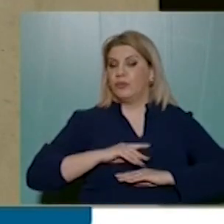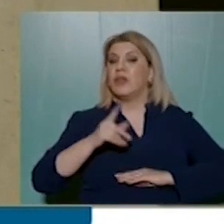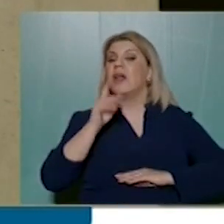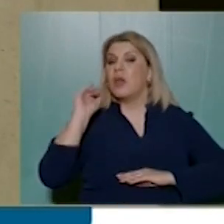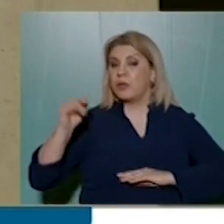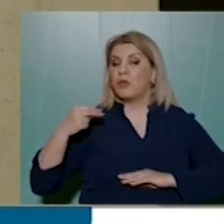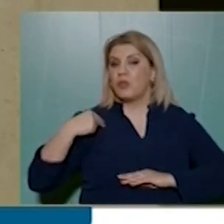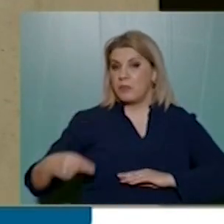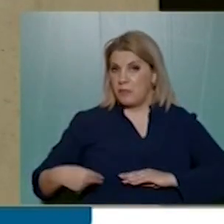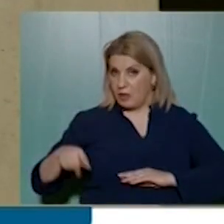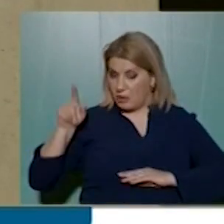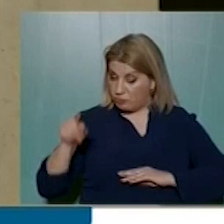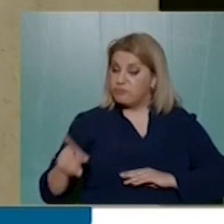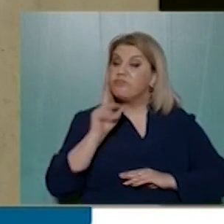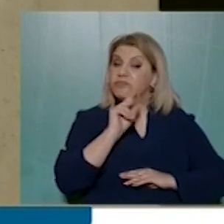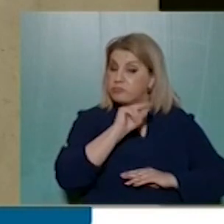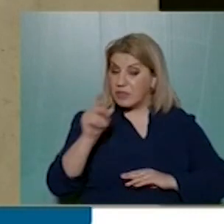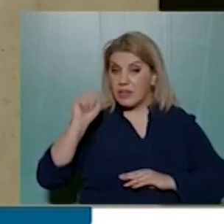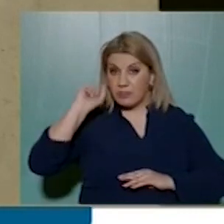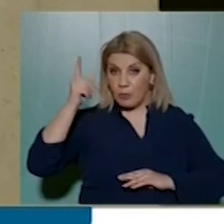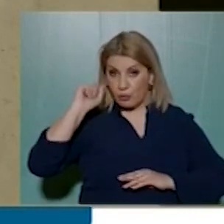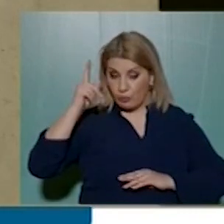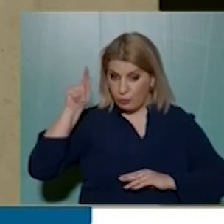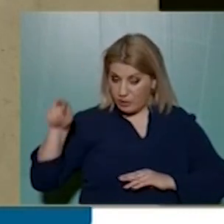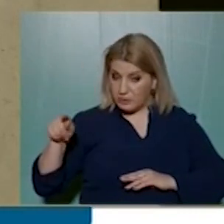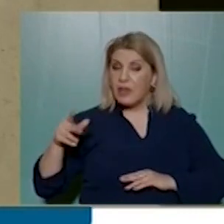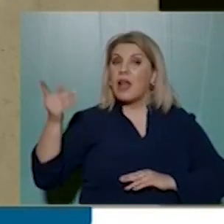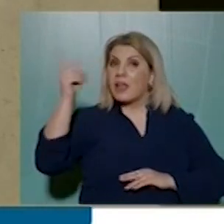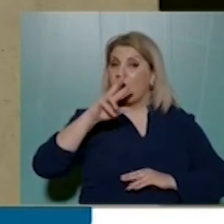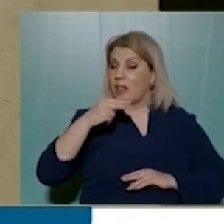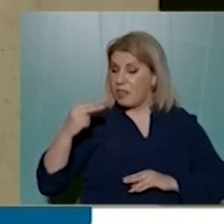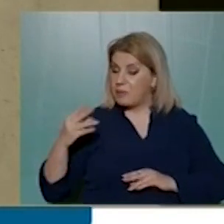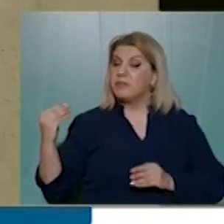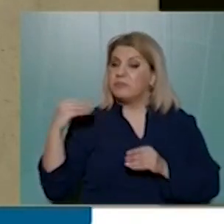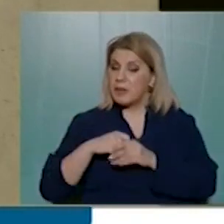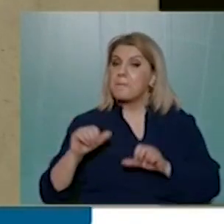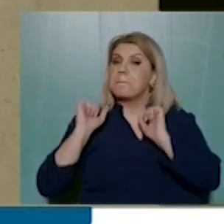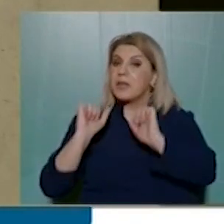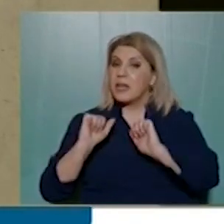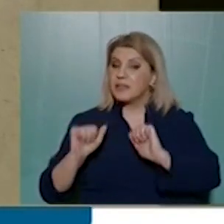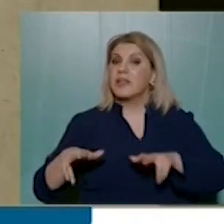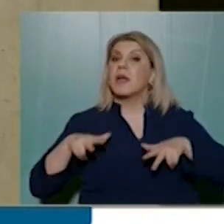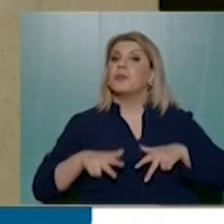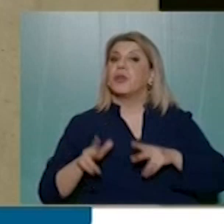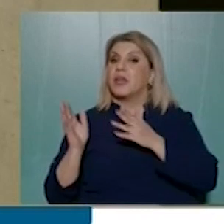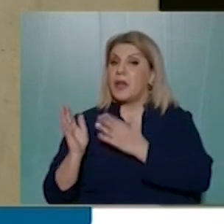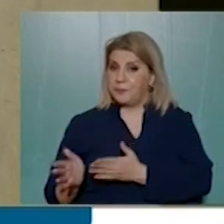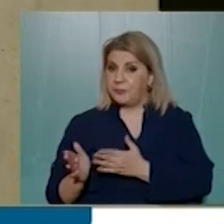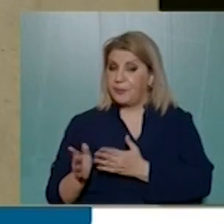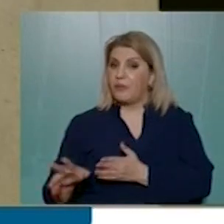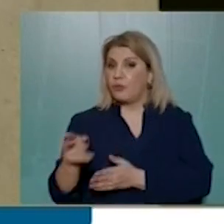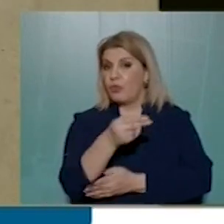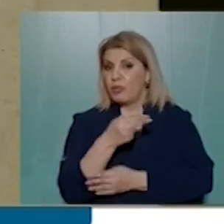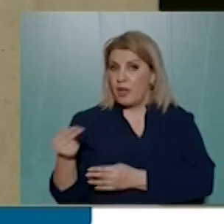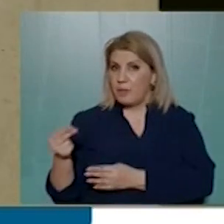δήμαρχο να πάρει αντίστοιχες πρωτοβουλίες που έχει πάρει για άλλα θέματα πίεση στα αρμόδια υπουργεία για αυτό το